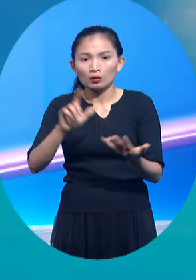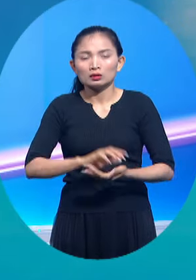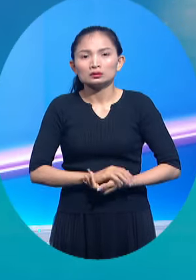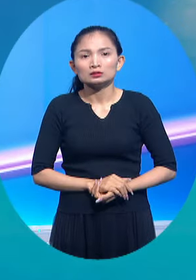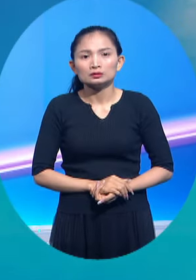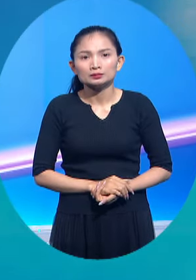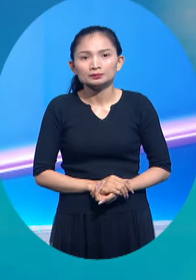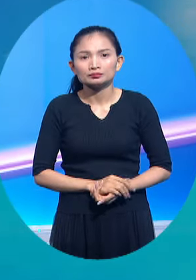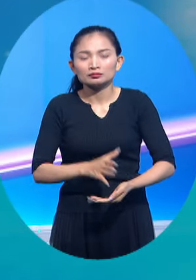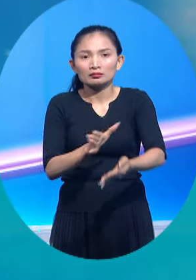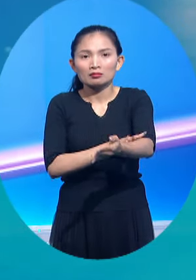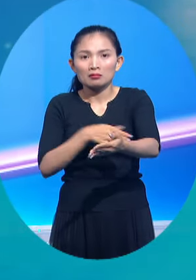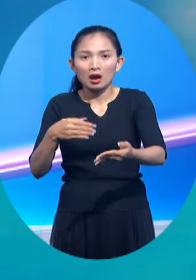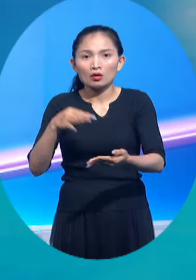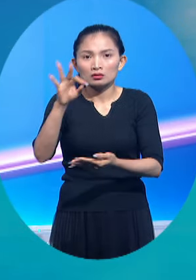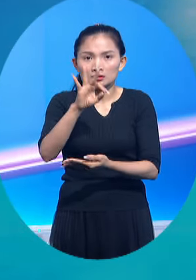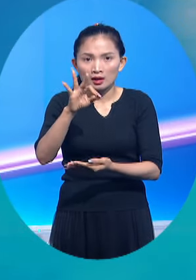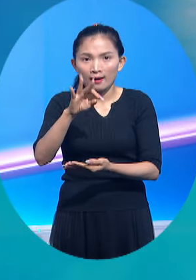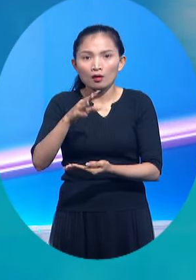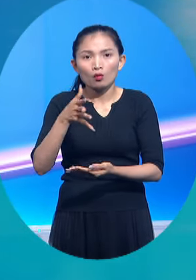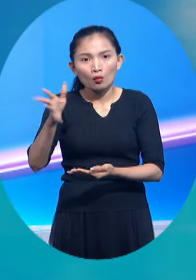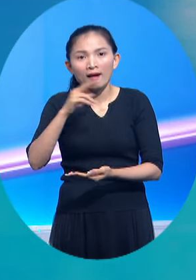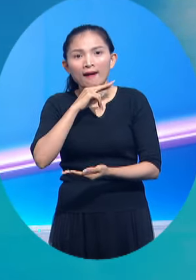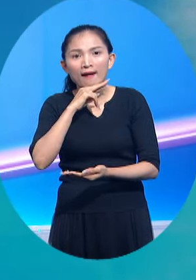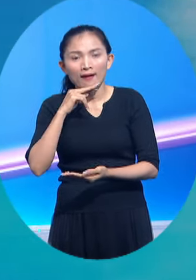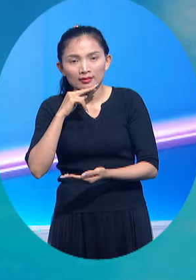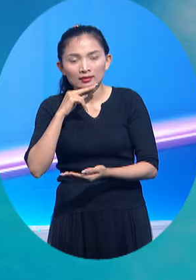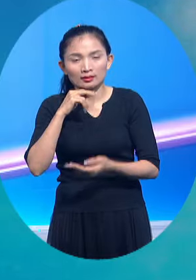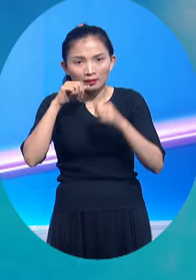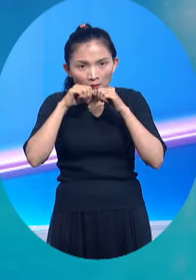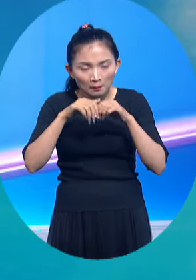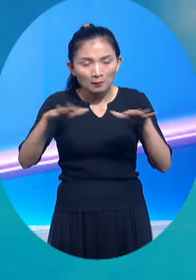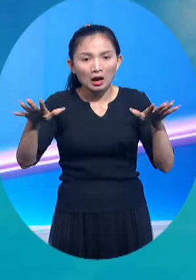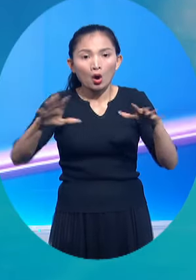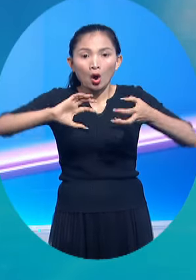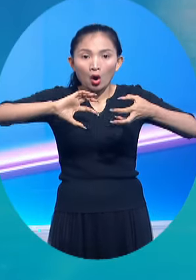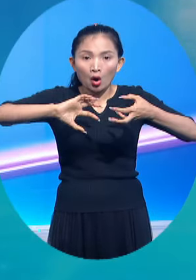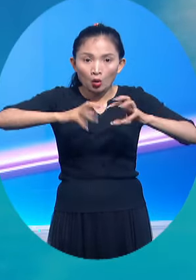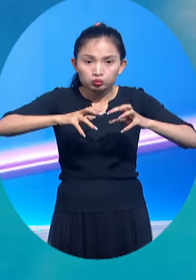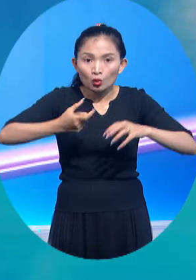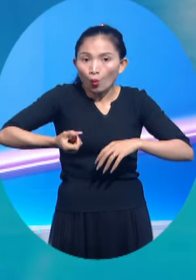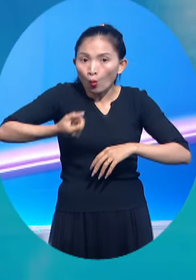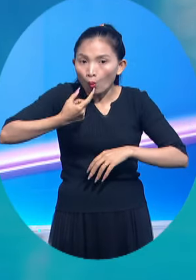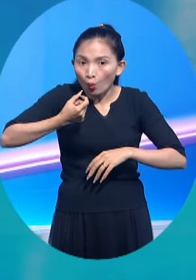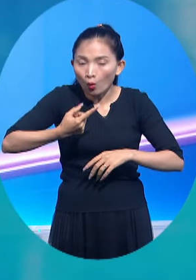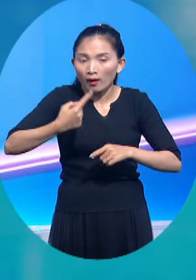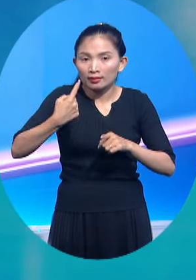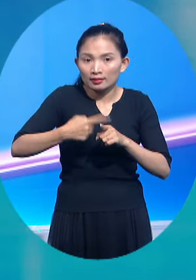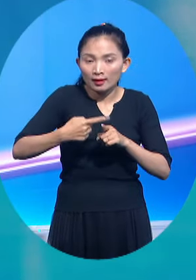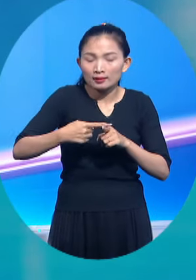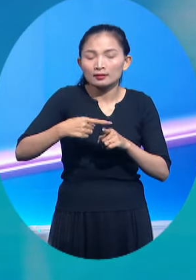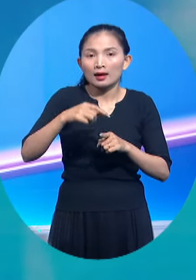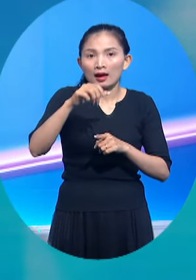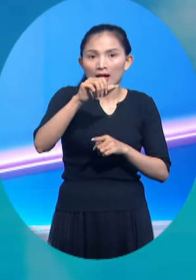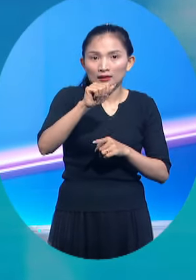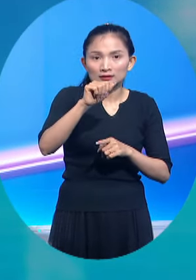Tờ Telegraph của Anh đưa tin AstraZeneca vừa nộp đơn xin thu hồi vaccine ngừa COVID-19 do hãng dược này nghiên cứu và sản xuất trên toàn